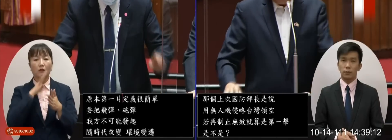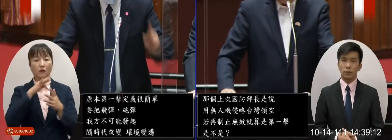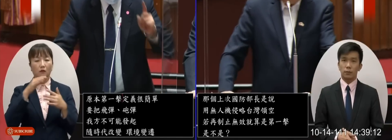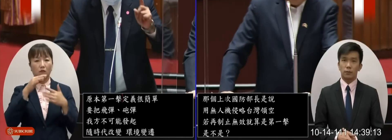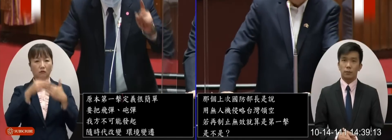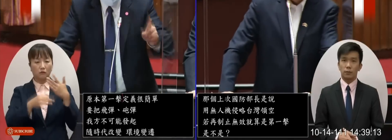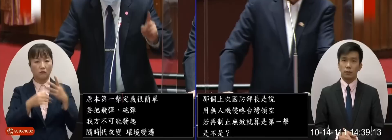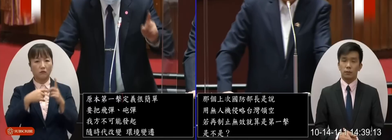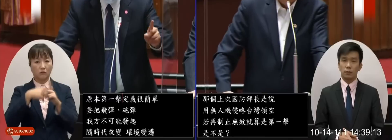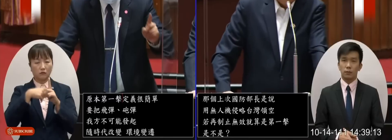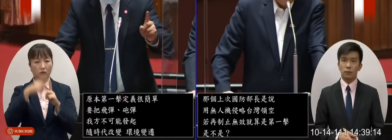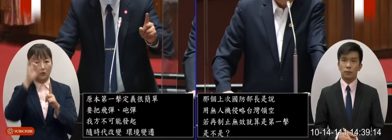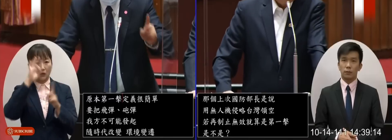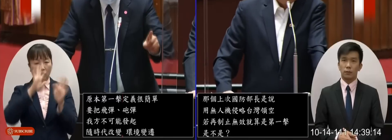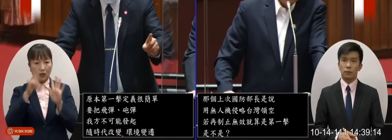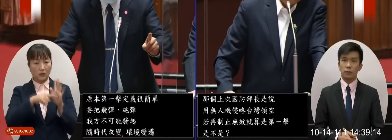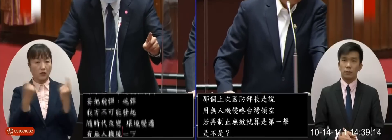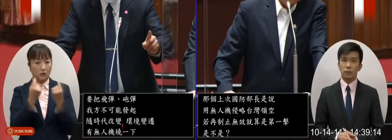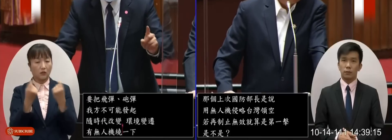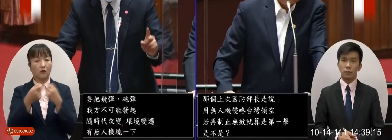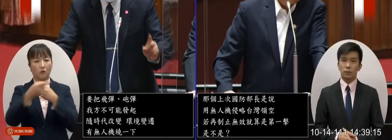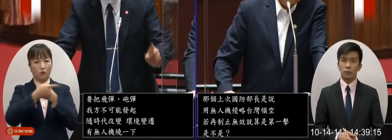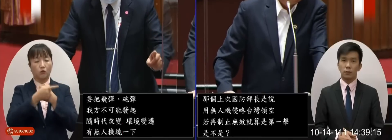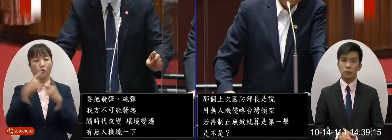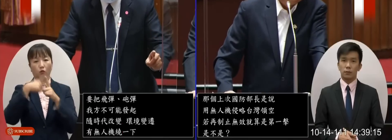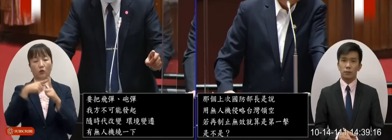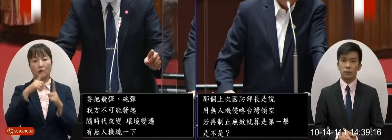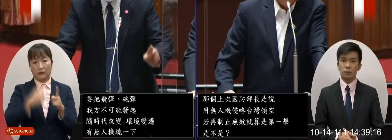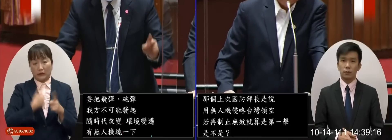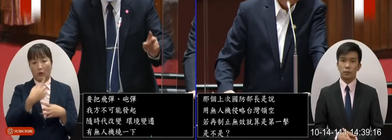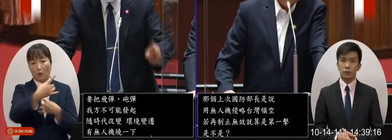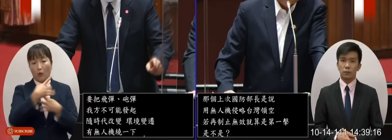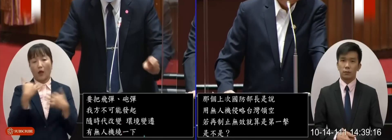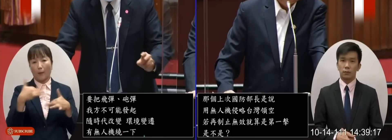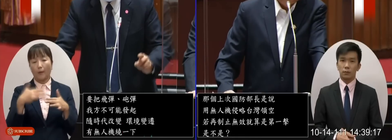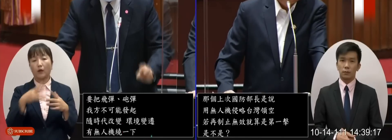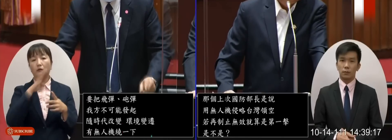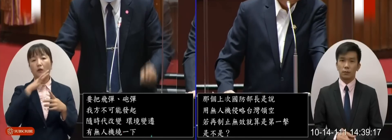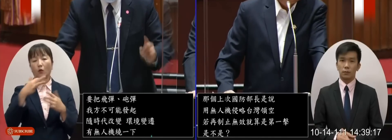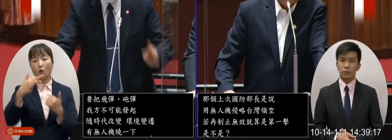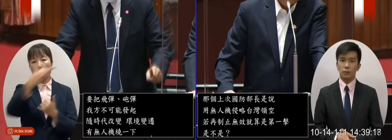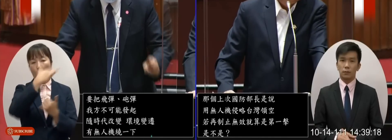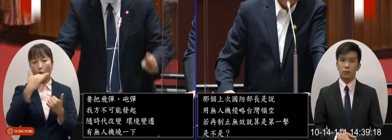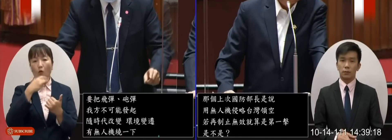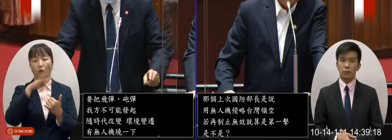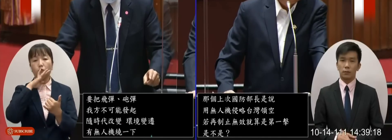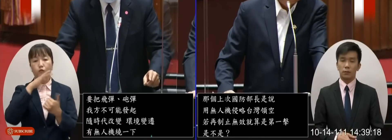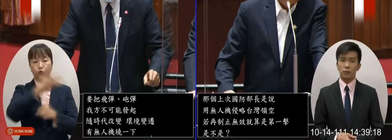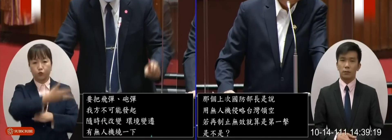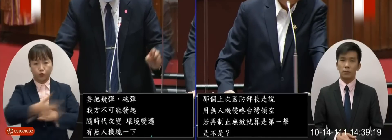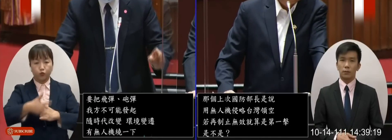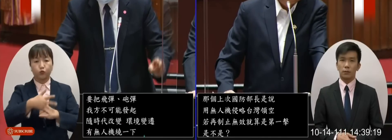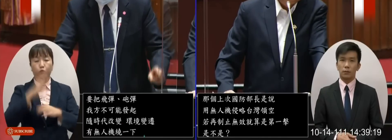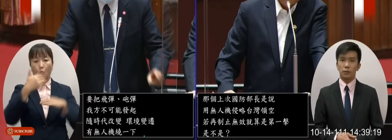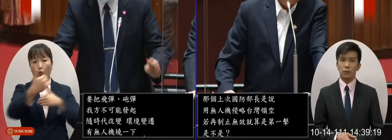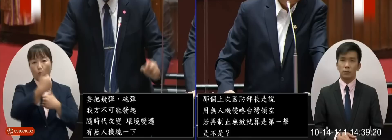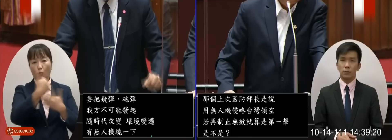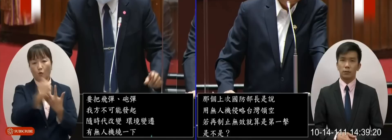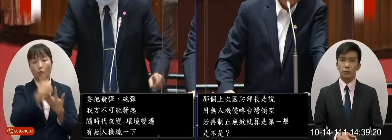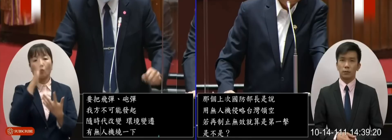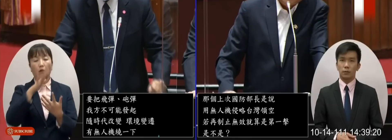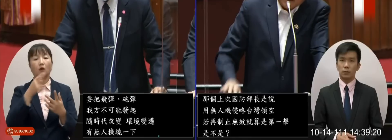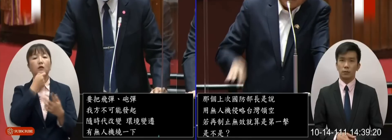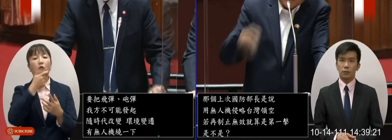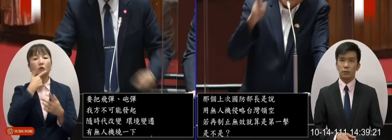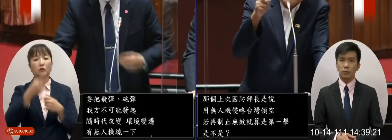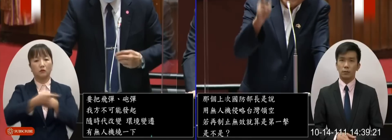定，一定要把我们把这个也当作第一级，不管有没有炮弹，只要逾越了我们的领海领空，那我们就把当作